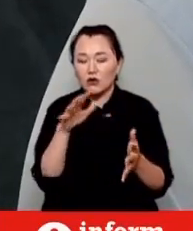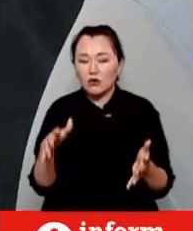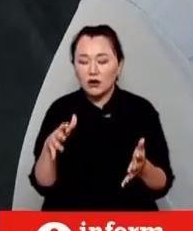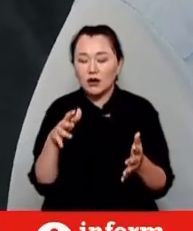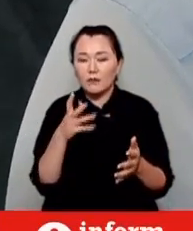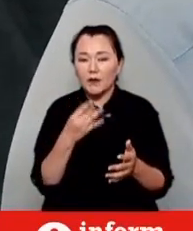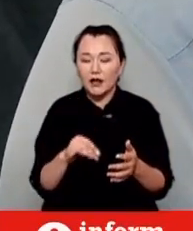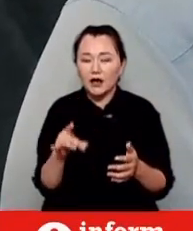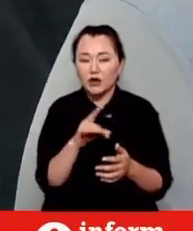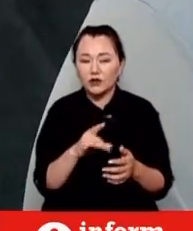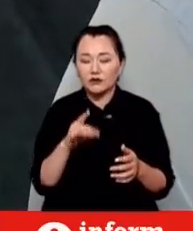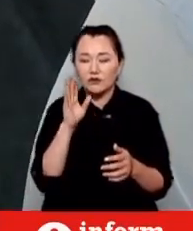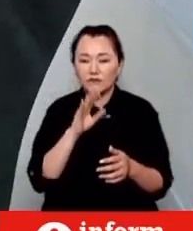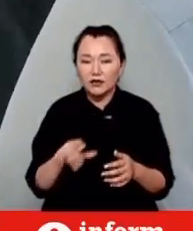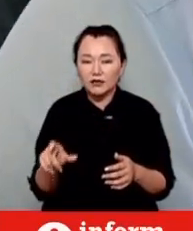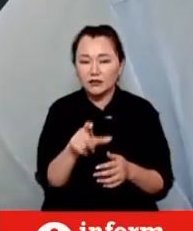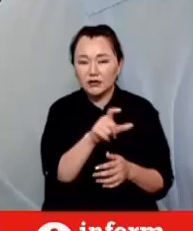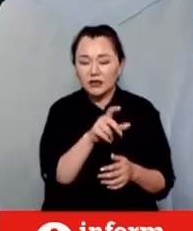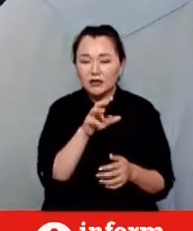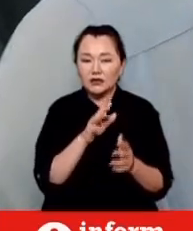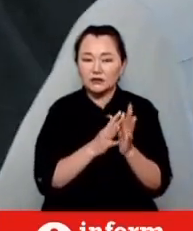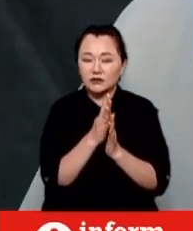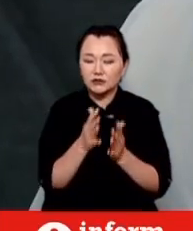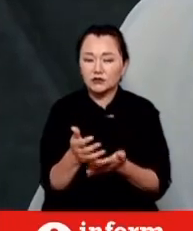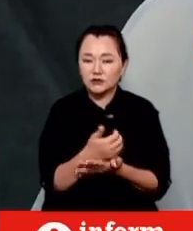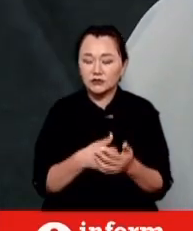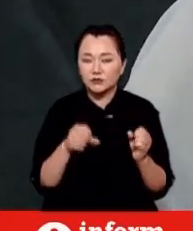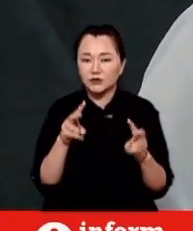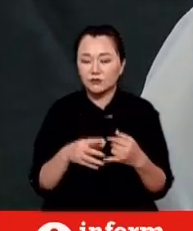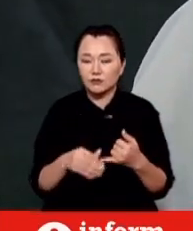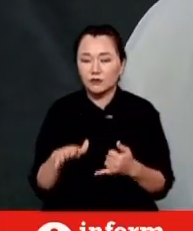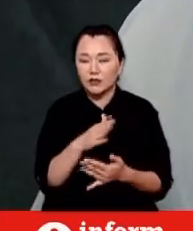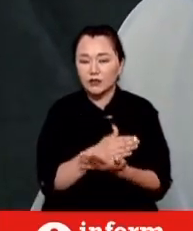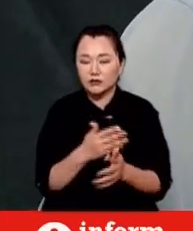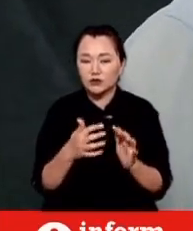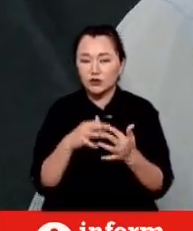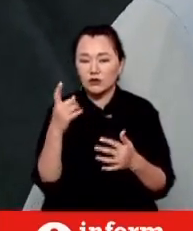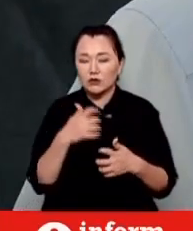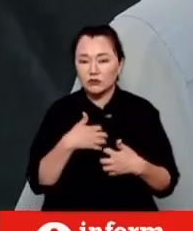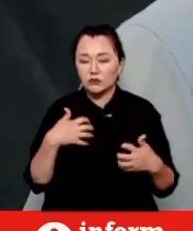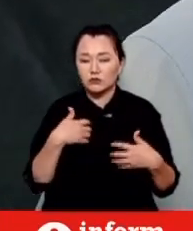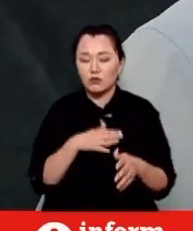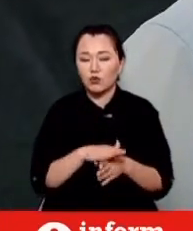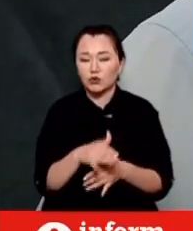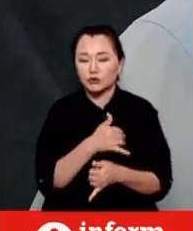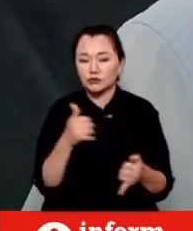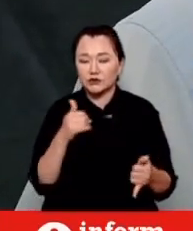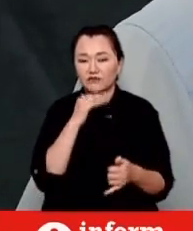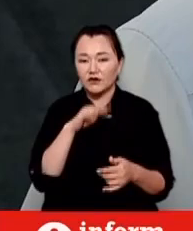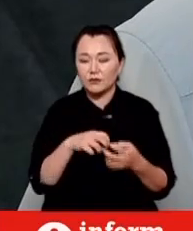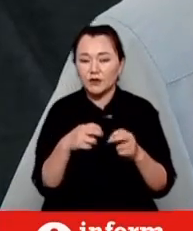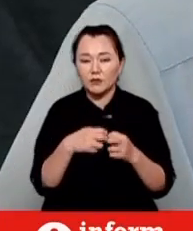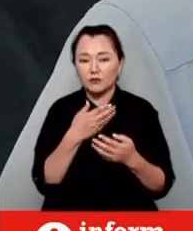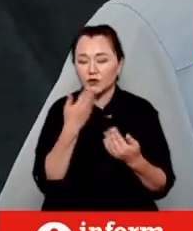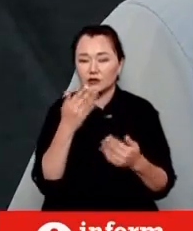Май ауданында өзен алқабынан бөлек қырда шөп шабуға арналған үлкен жер бар. Бұл шаруалардың малын толық қамтуға жеткілікті, бірақ мәселе жоқ